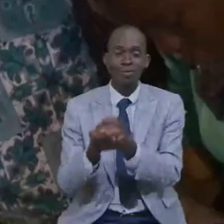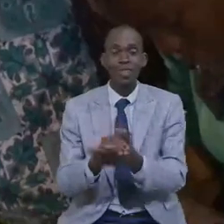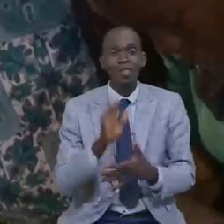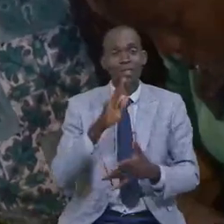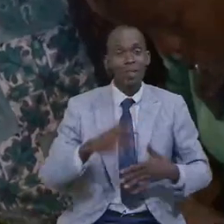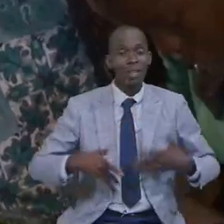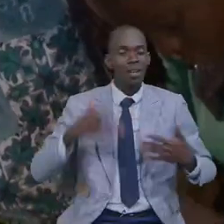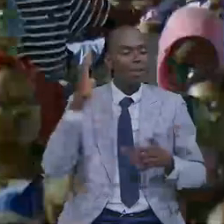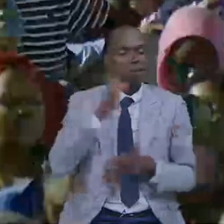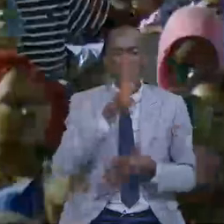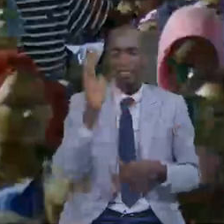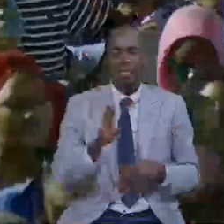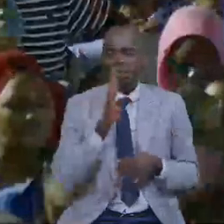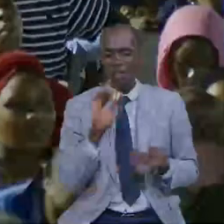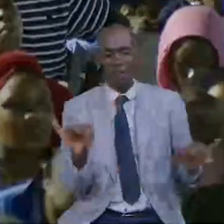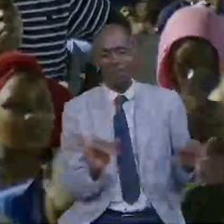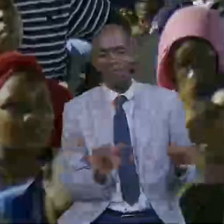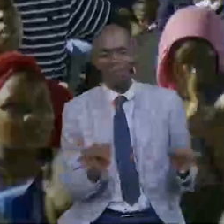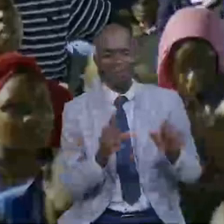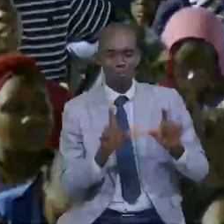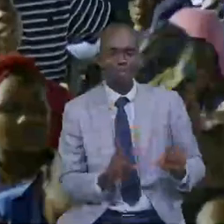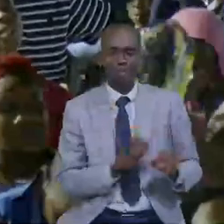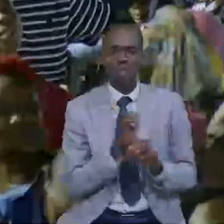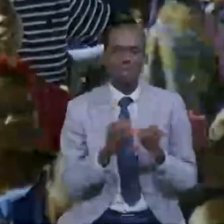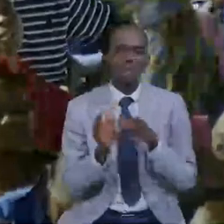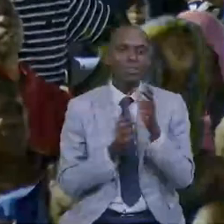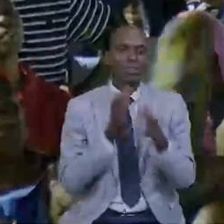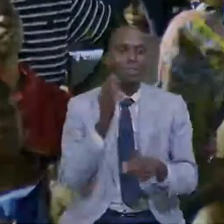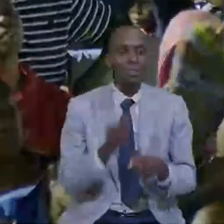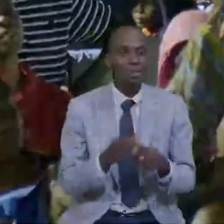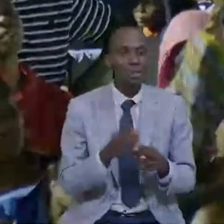ta vie ne sera plus jamais la même